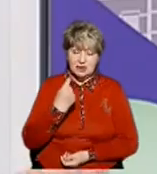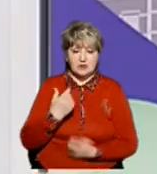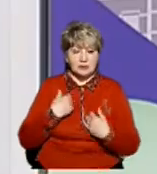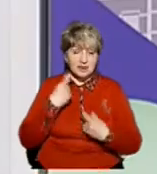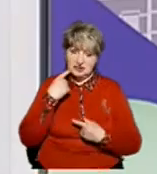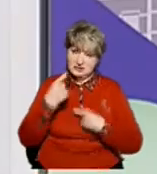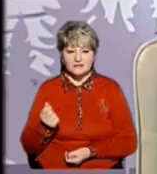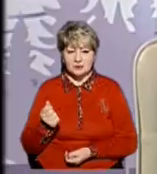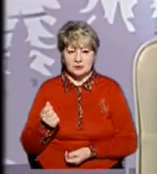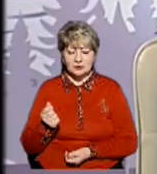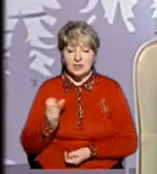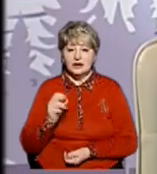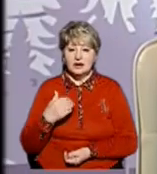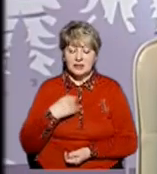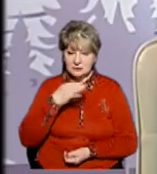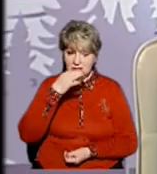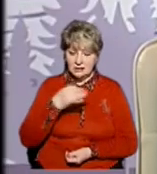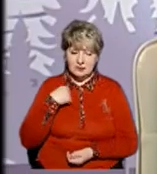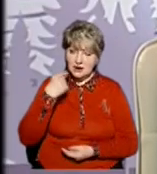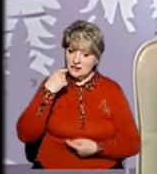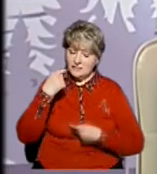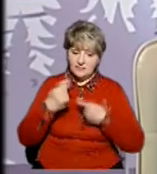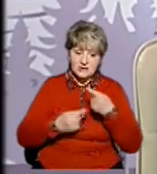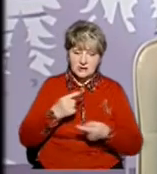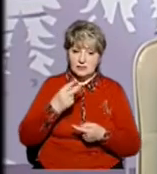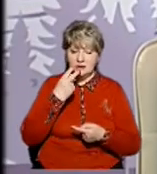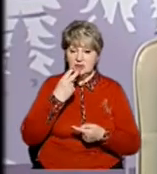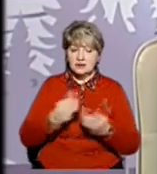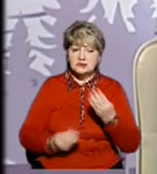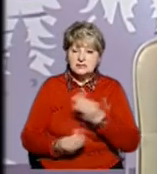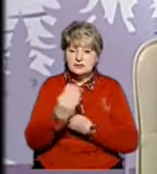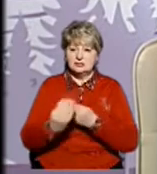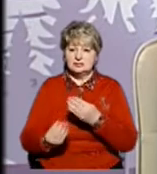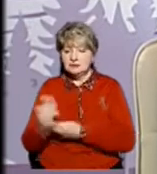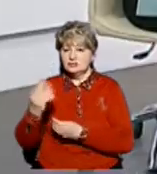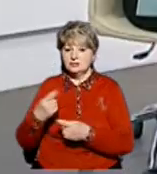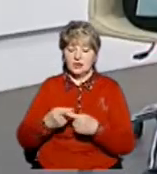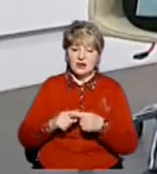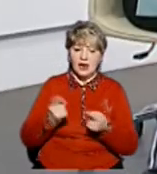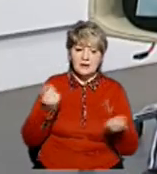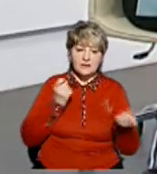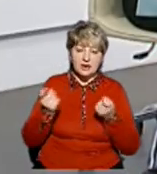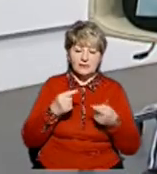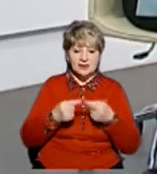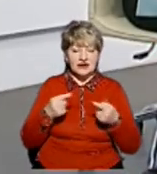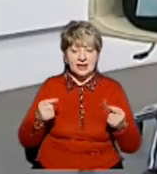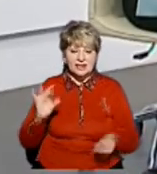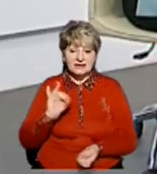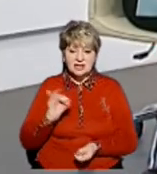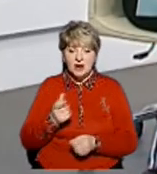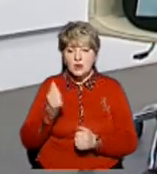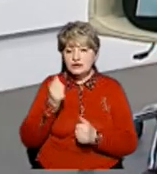Ми завжди відкриті. Як я казала, ми завжди висвітлюємо в засобах масової інформації різні історії. Їх дуже